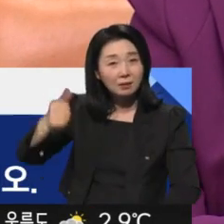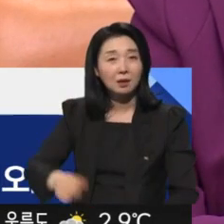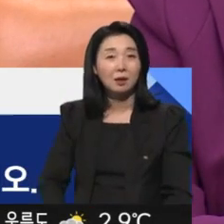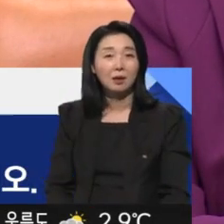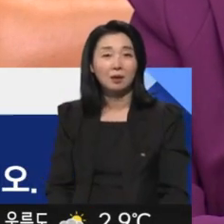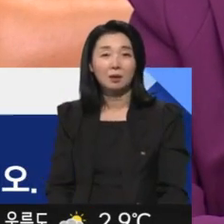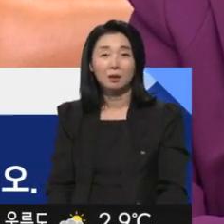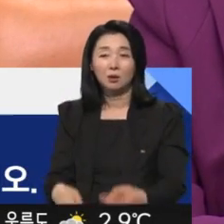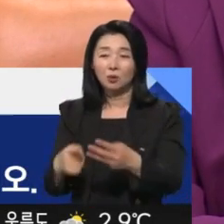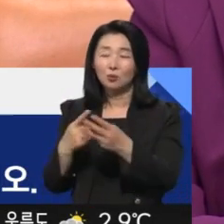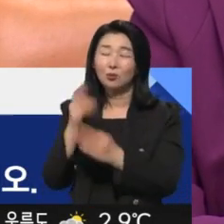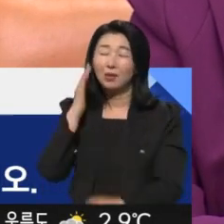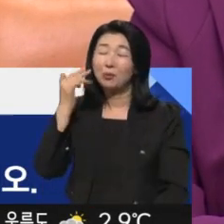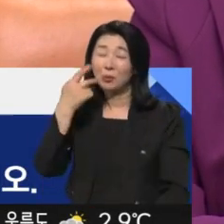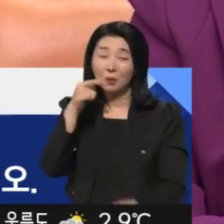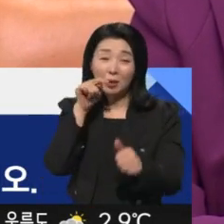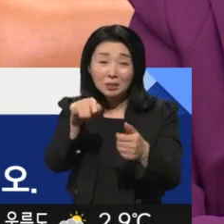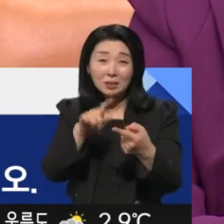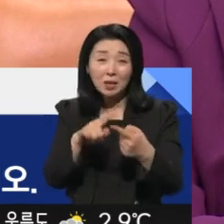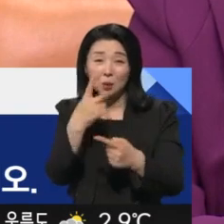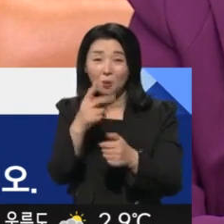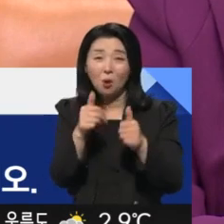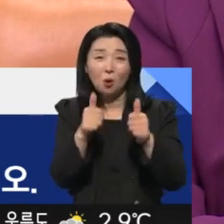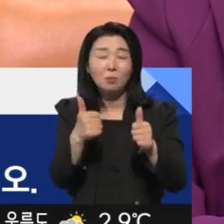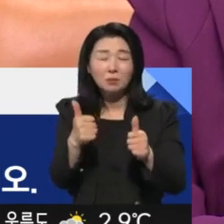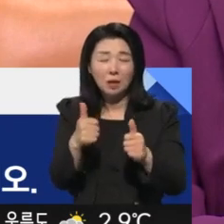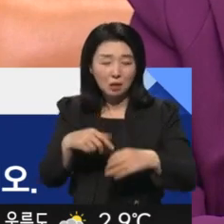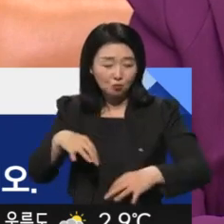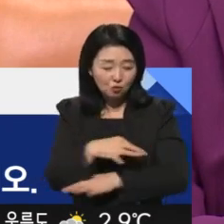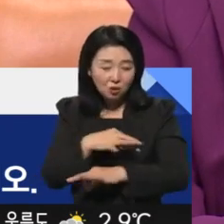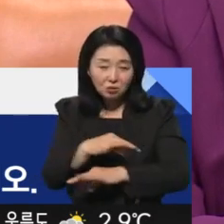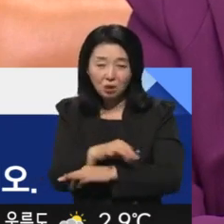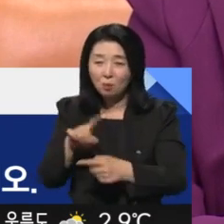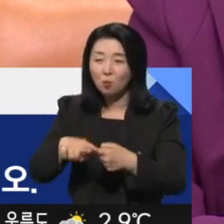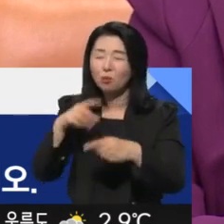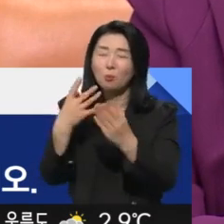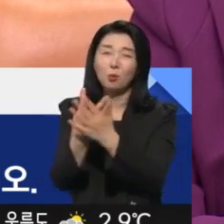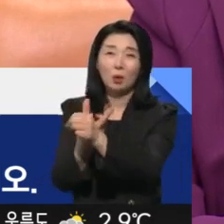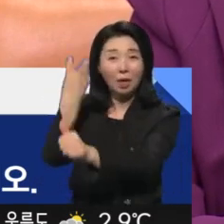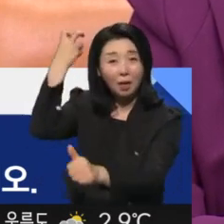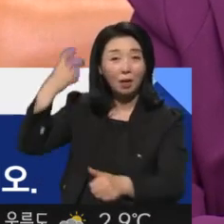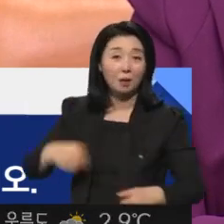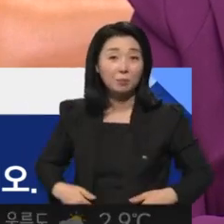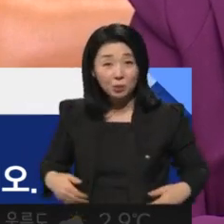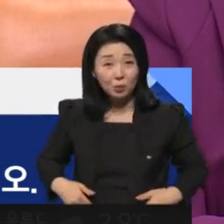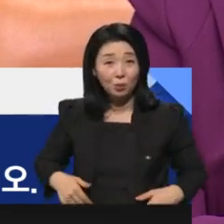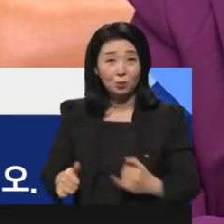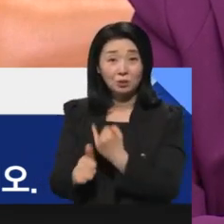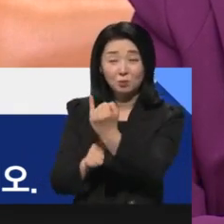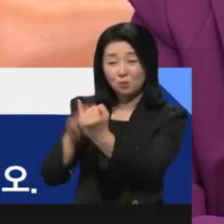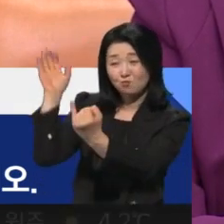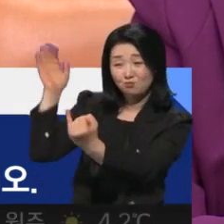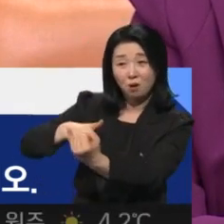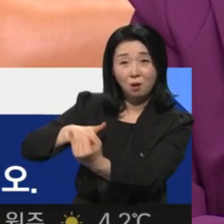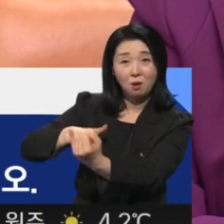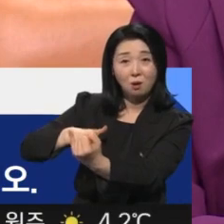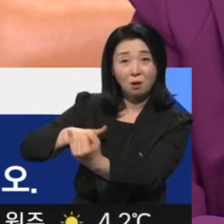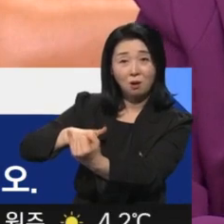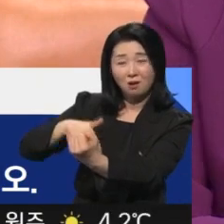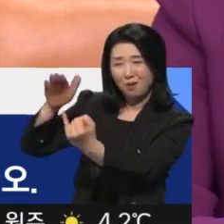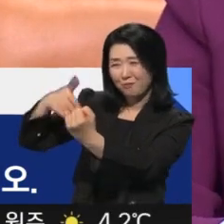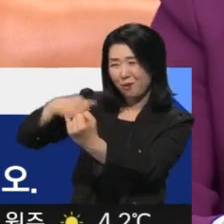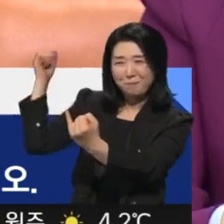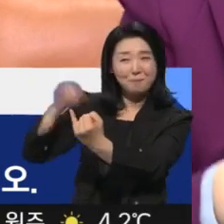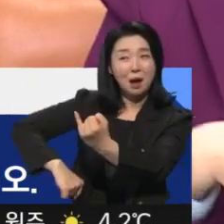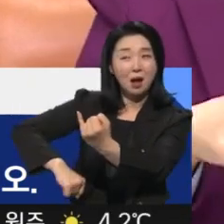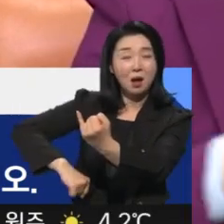대통령 지시대로 불공정 거래 사범을 뿌리 뽑으십시오. 즉각 김건희 여사를 소환하고 소환에